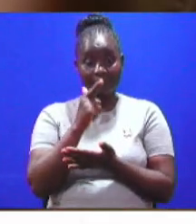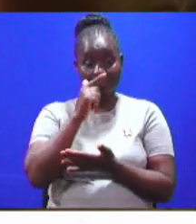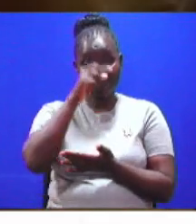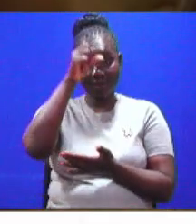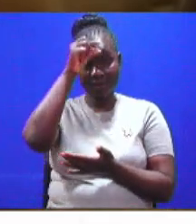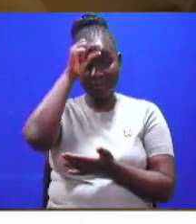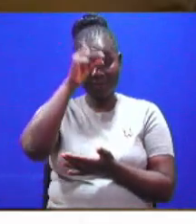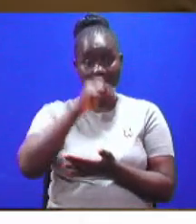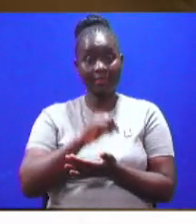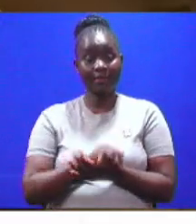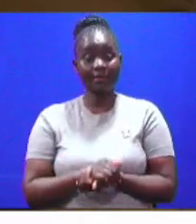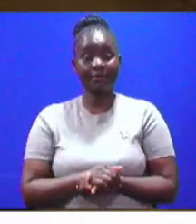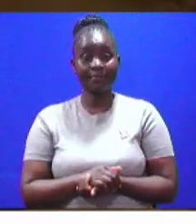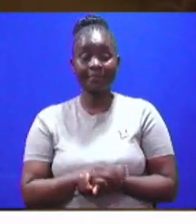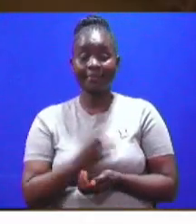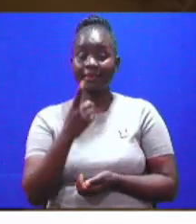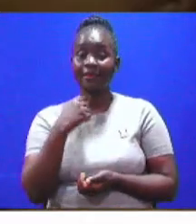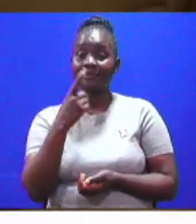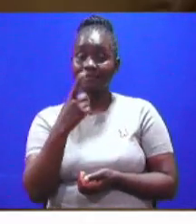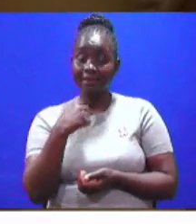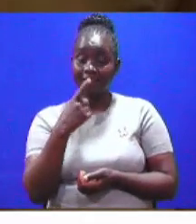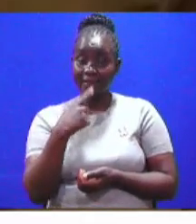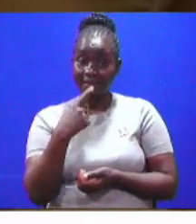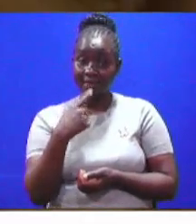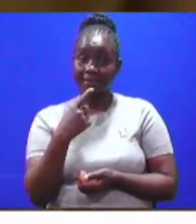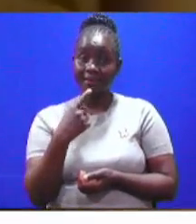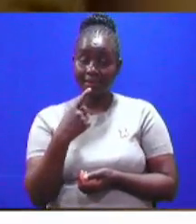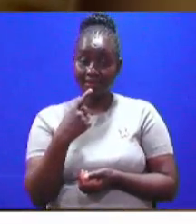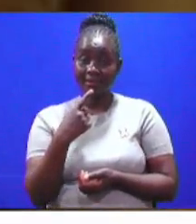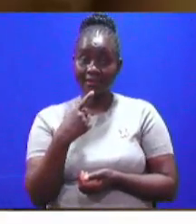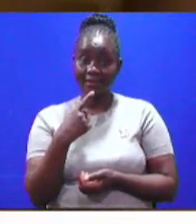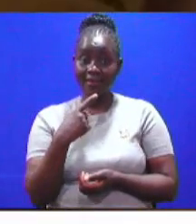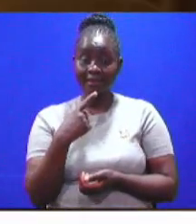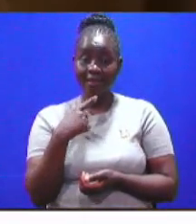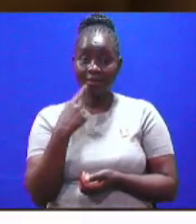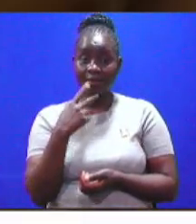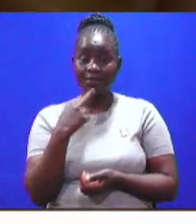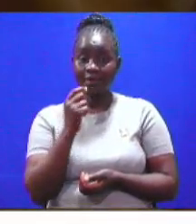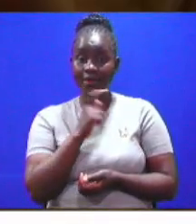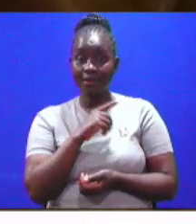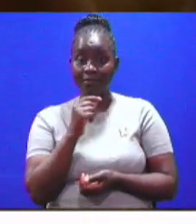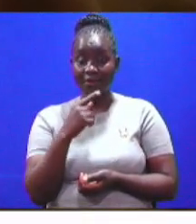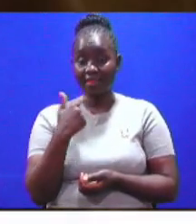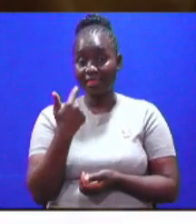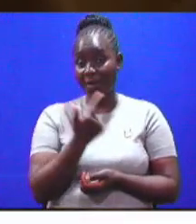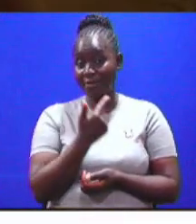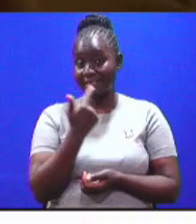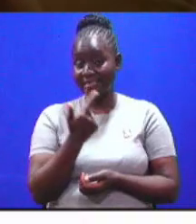akisema bayana kwamba wale wameenda peke yake,